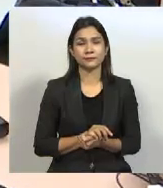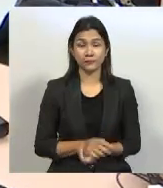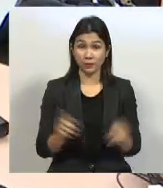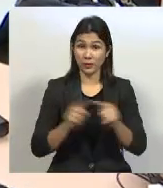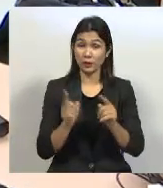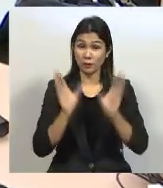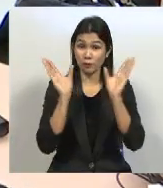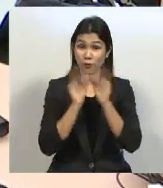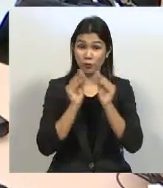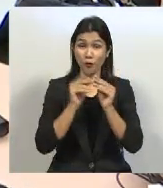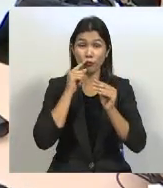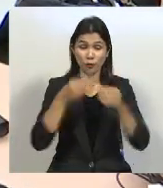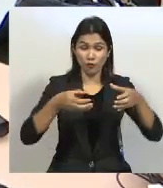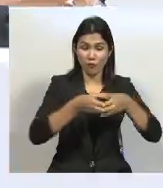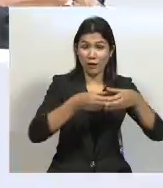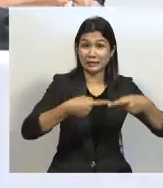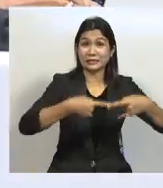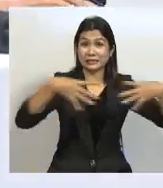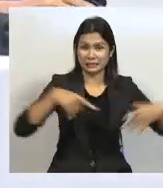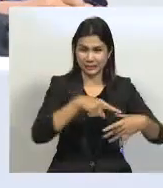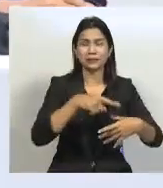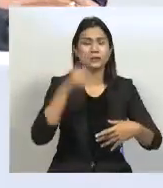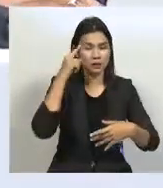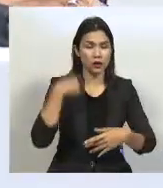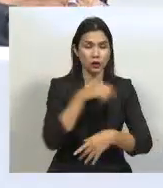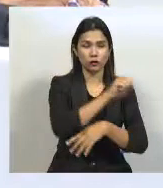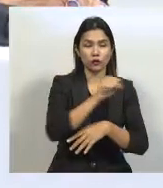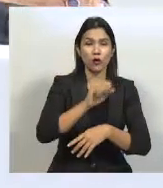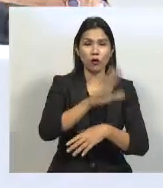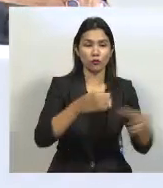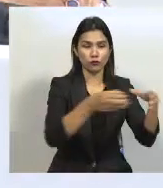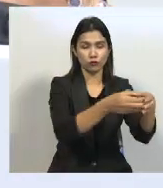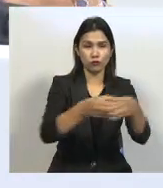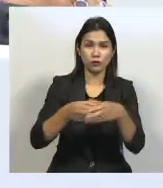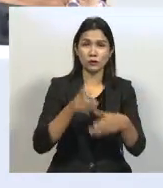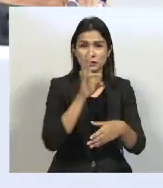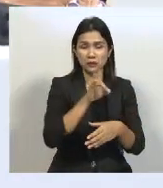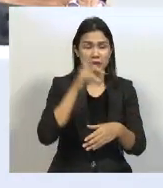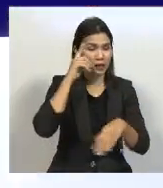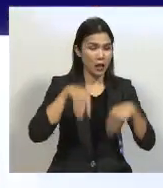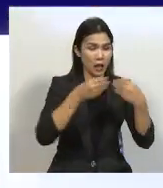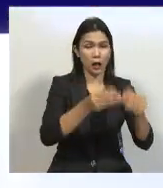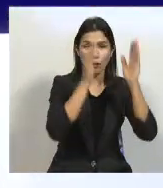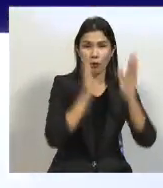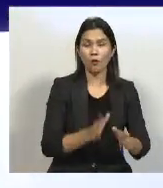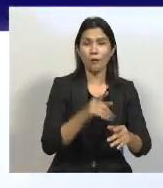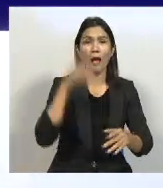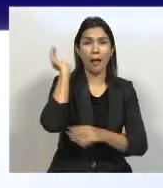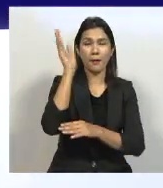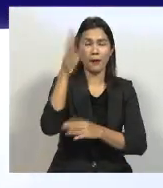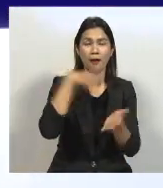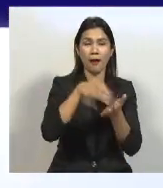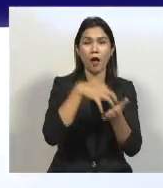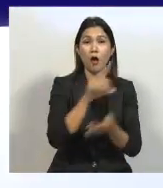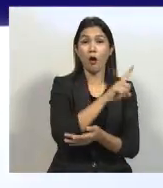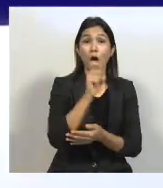ด้านที่ประชุมวิปฝ่ายค้านมีมติให้ส.ส.ทั้ง7พรรคทำหน้าที่อภิปรายทั้งหมด106คนค่ะแ